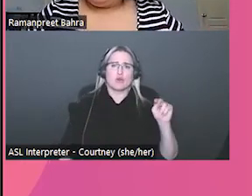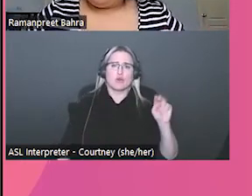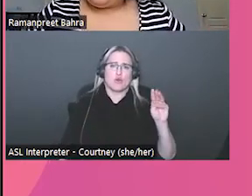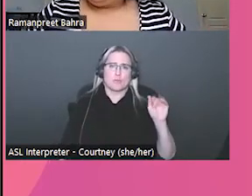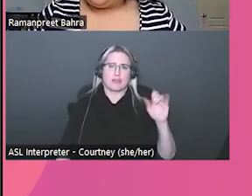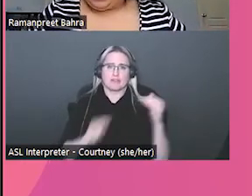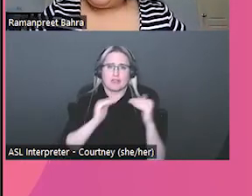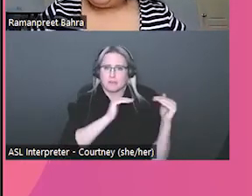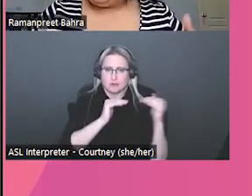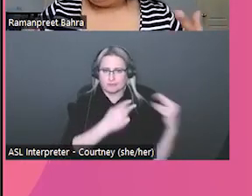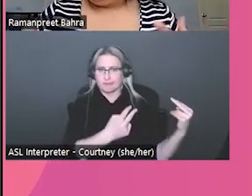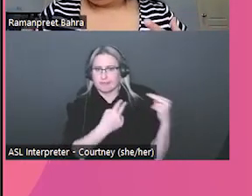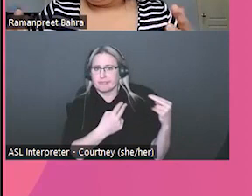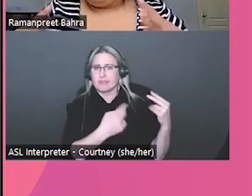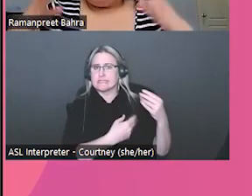évite